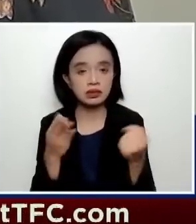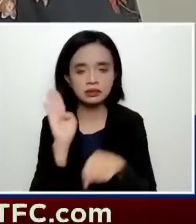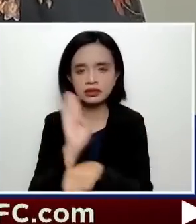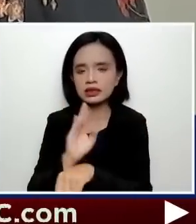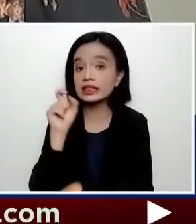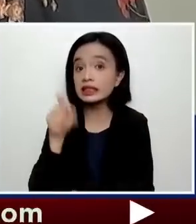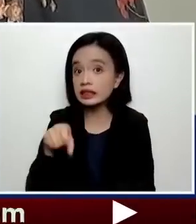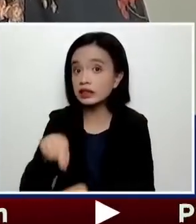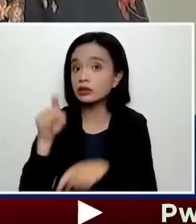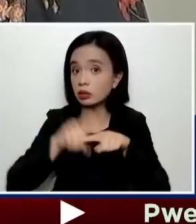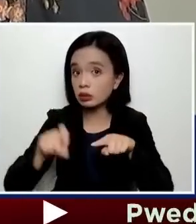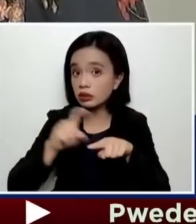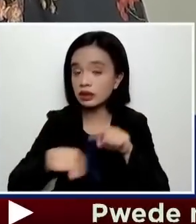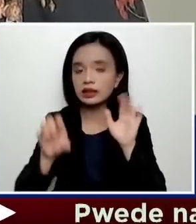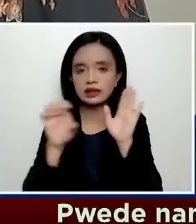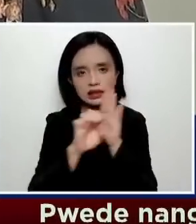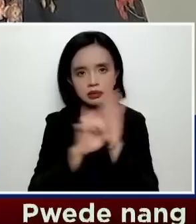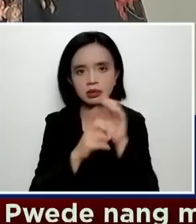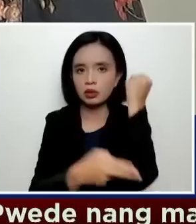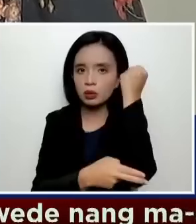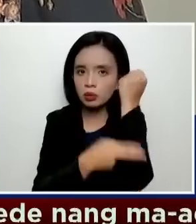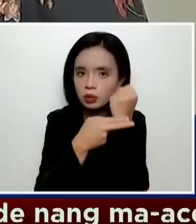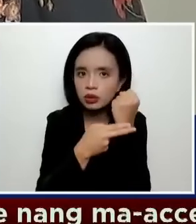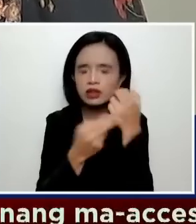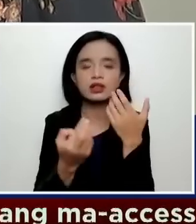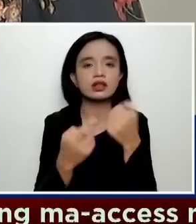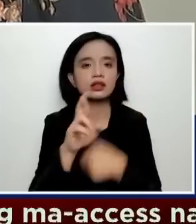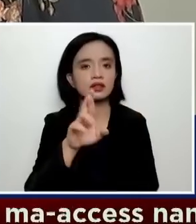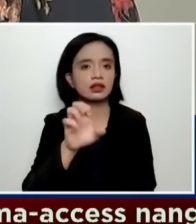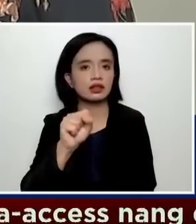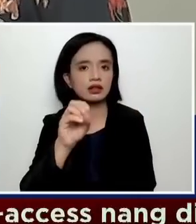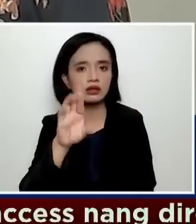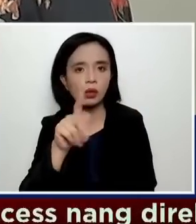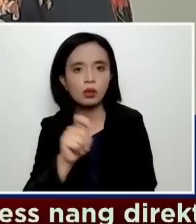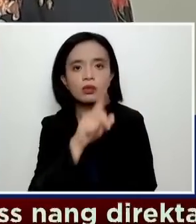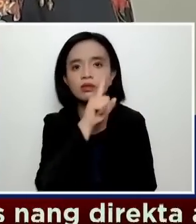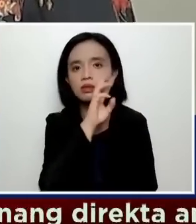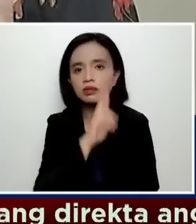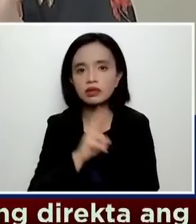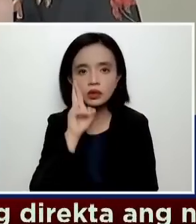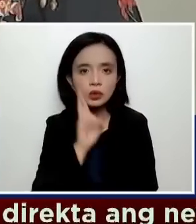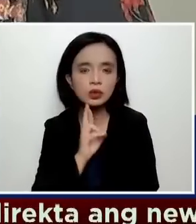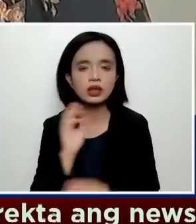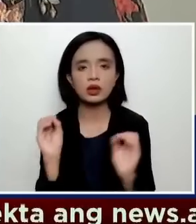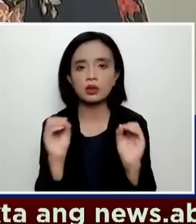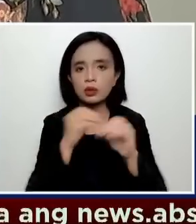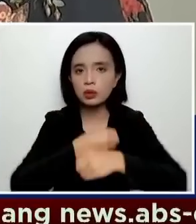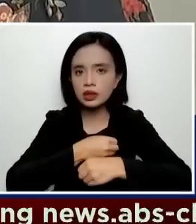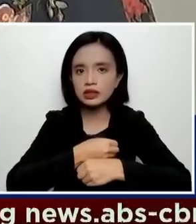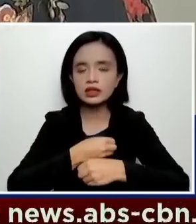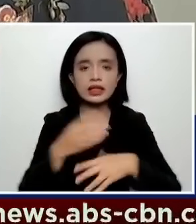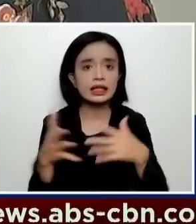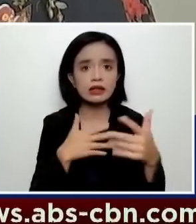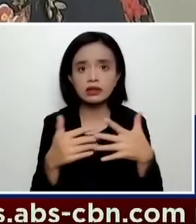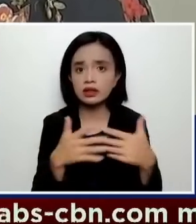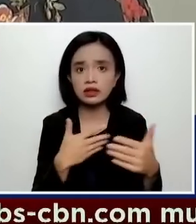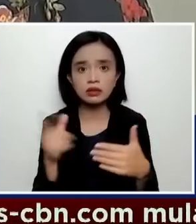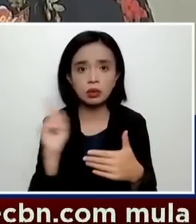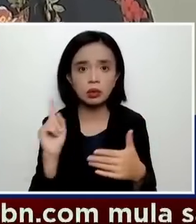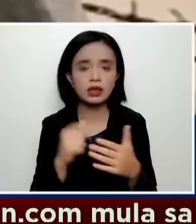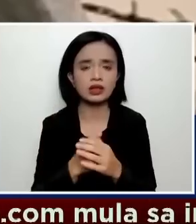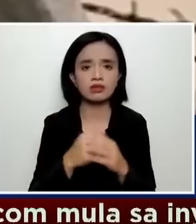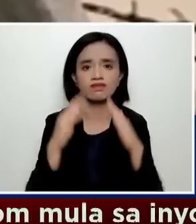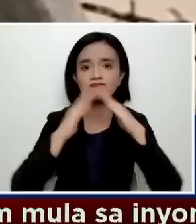kuryente, kagaya ng mga hotels, resorts, restaurants, mga opisina, at kahit na ang mga ordinaryong